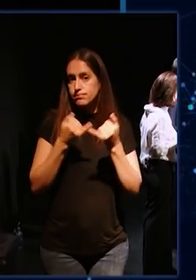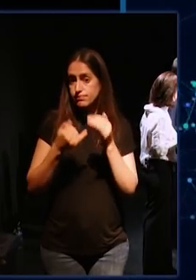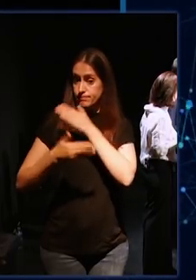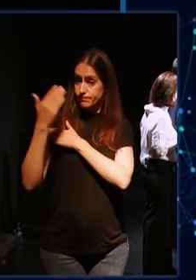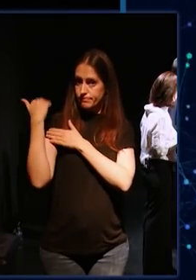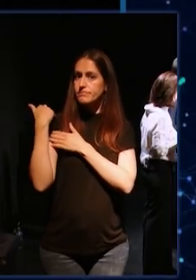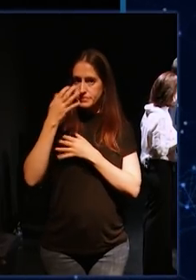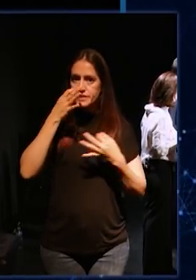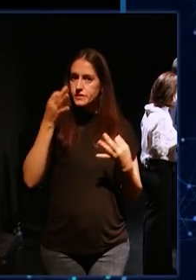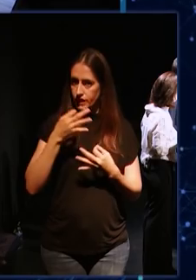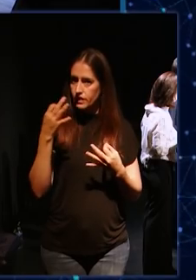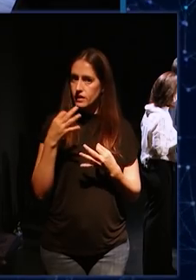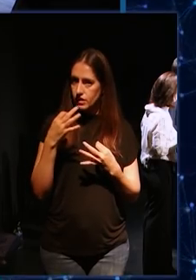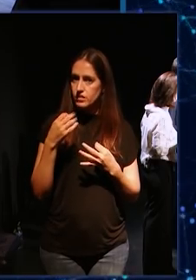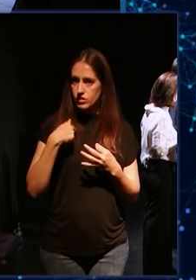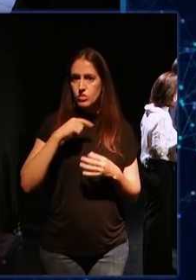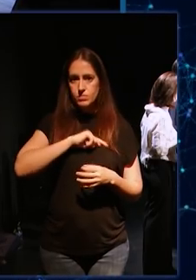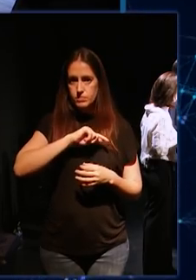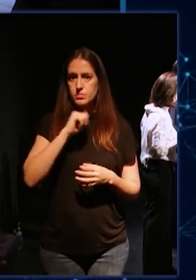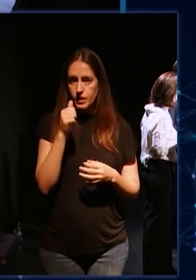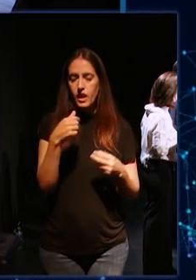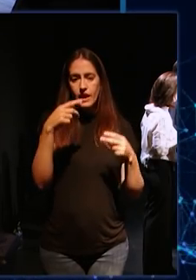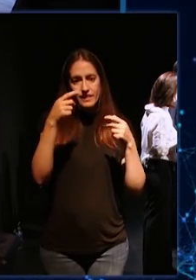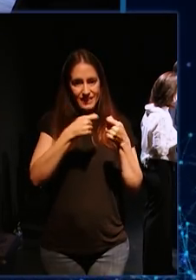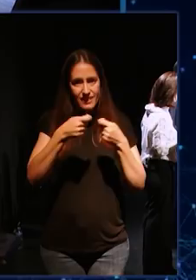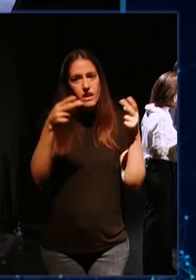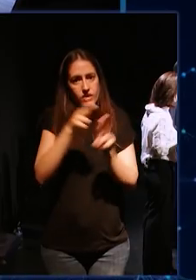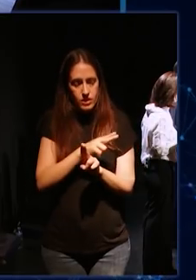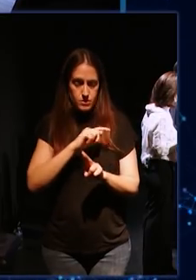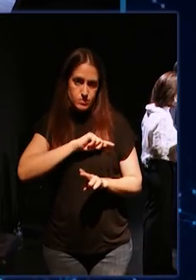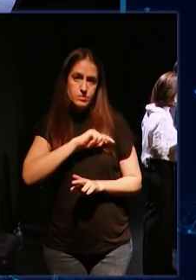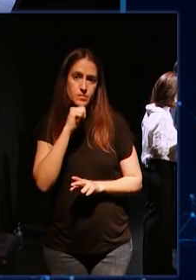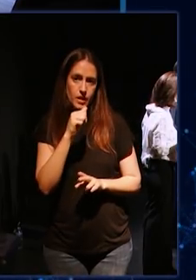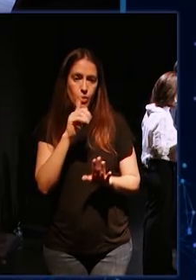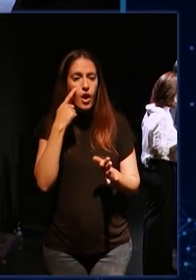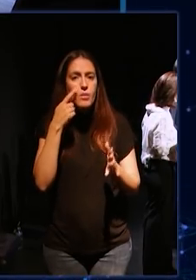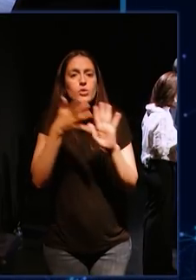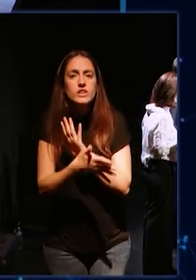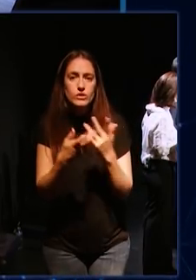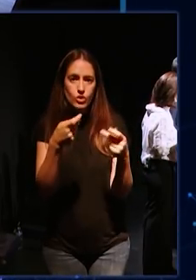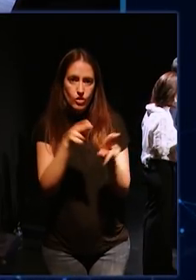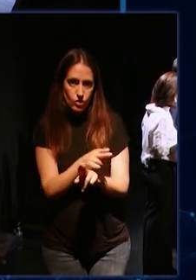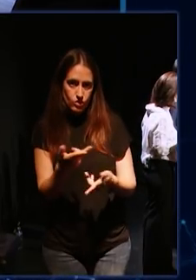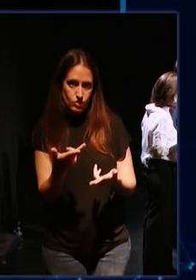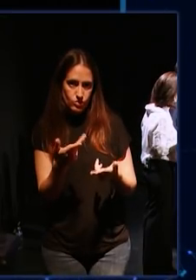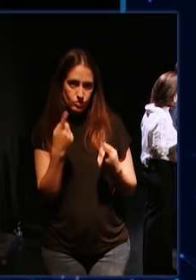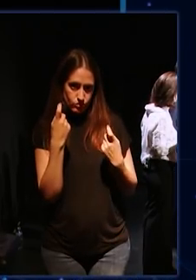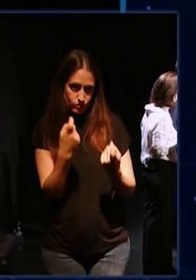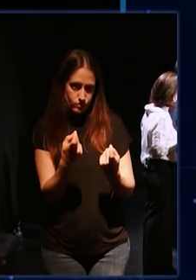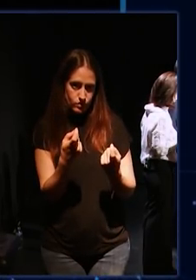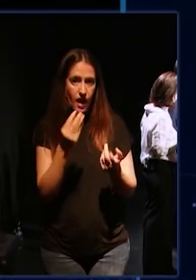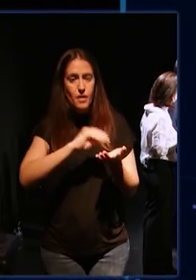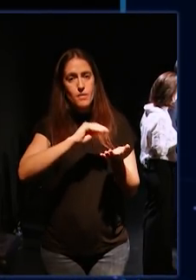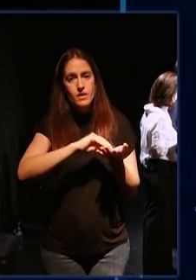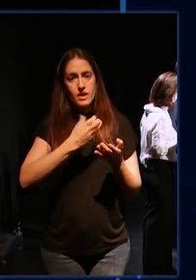distesa, certament a mi em sap greu que tanquin les botigues, però també s'ha de veure els motius pels que tanquen. A vegades no està només en les